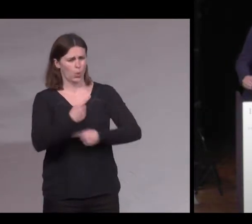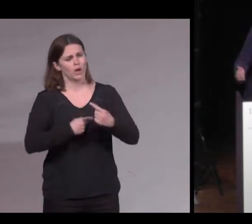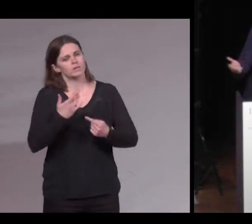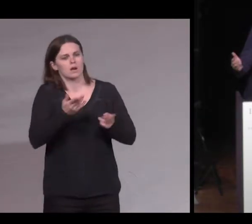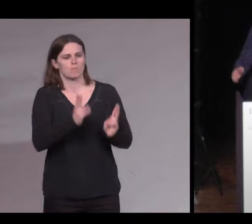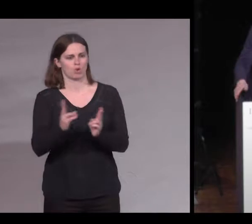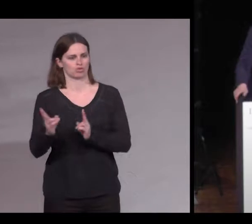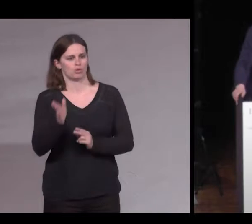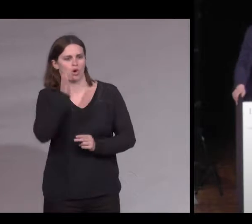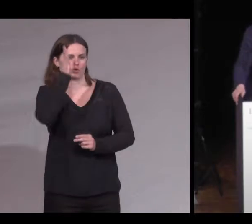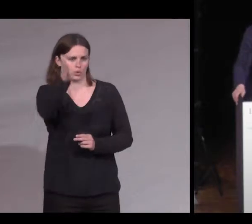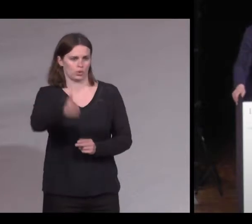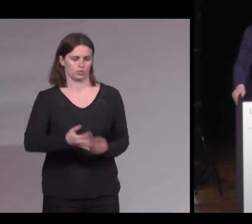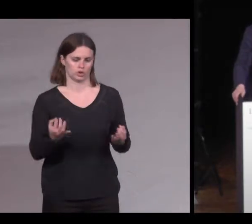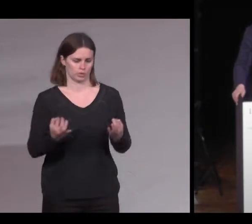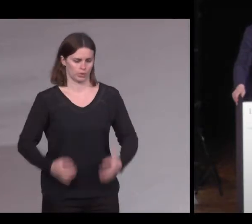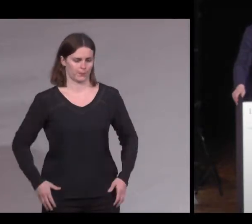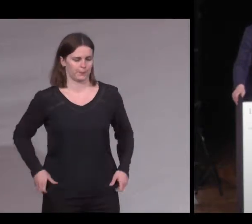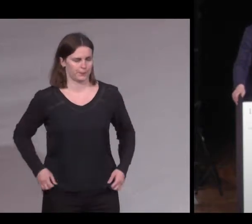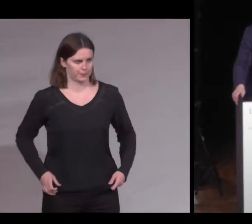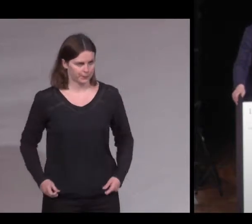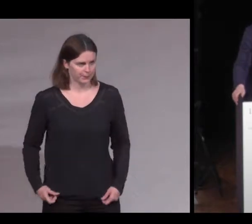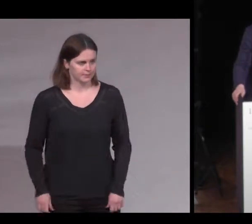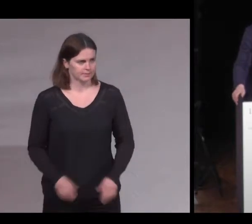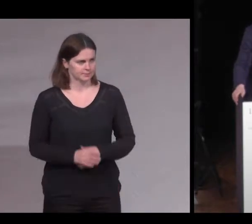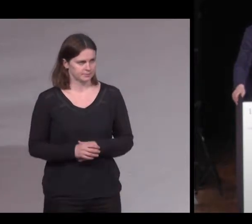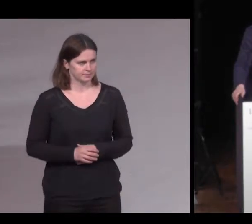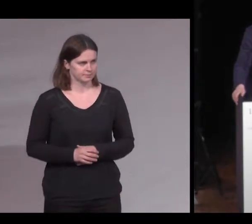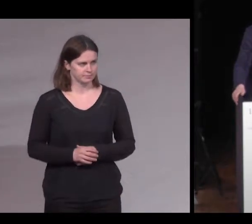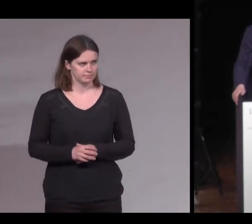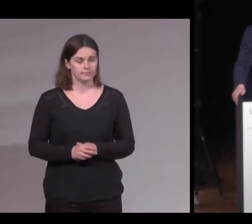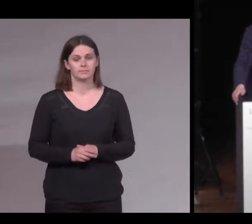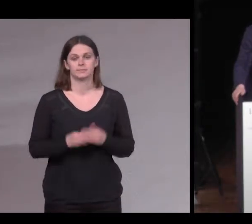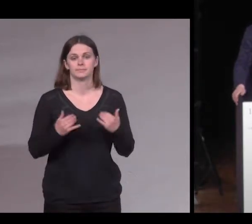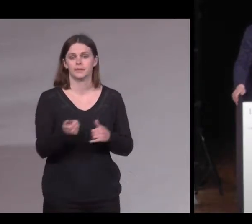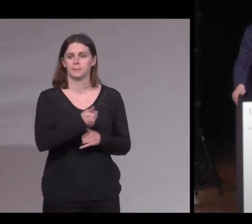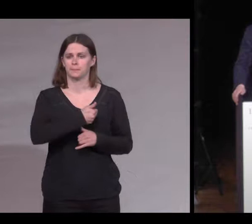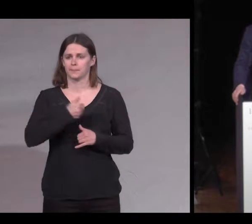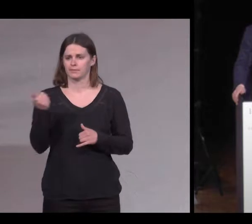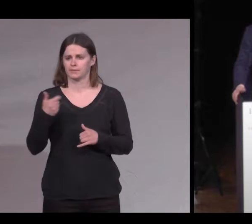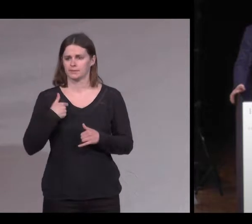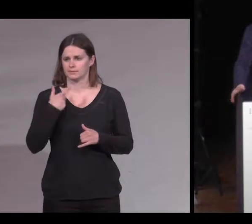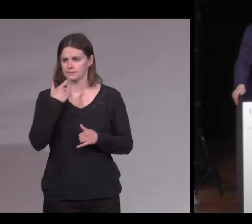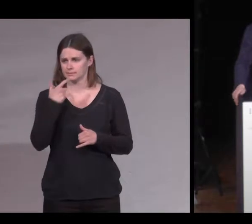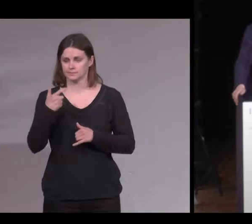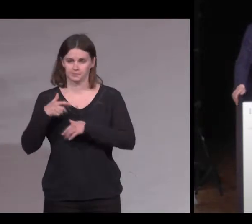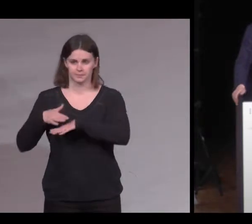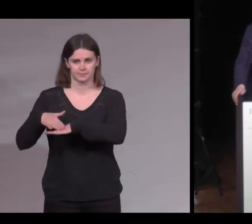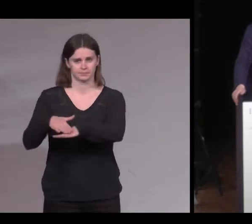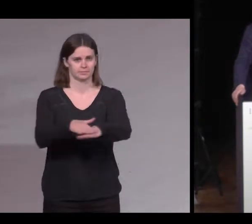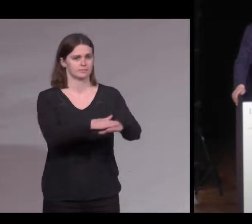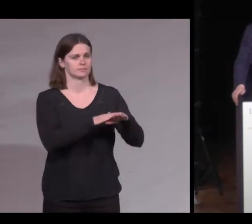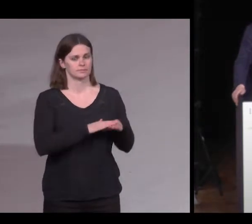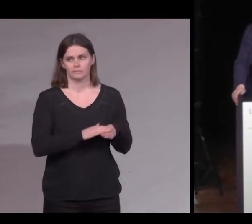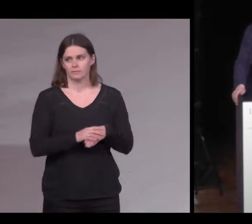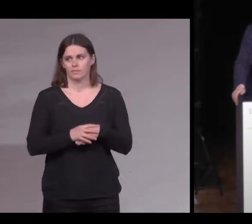Takže začnu tím, čím vždycky hostíme, je zahraniční návštěvy. My jsme upozornili na stav systému